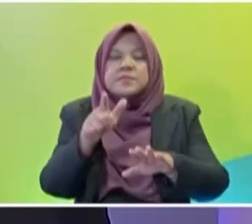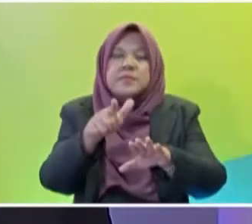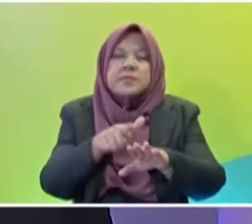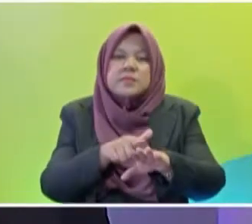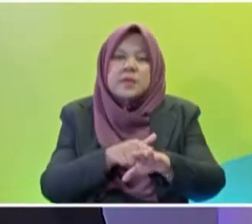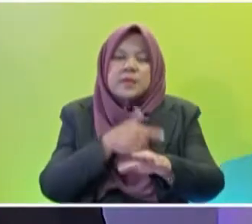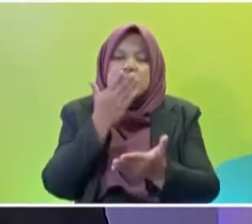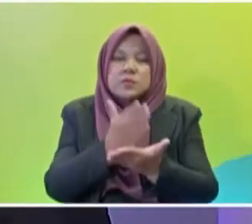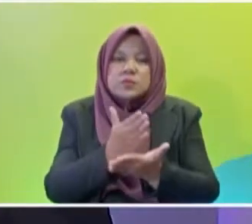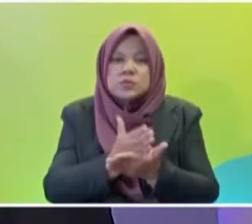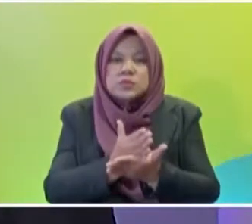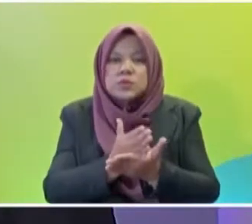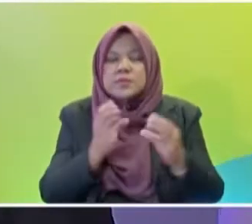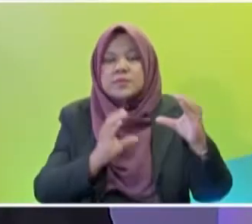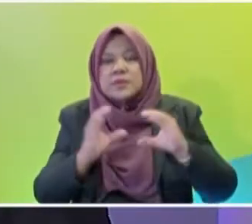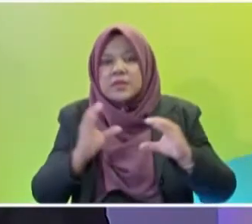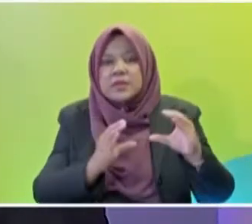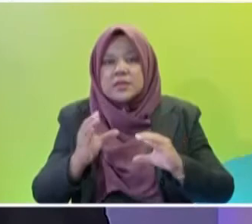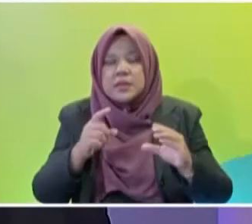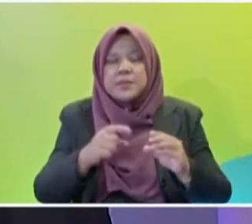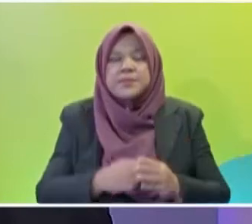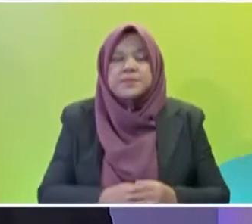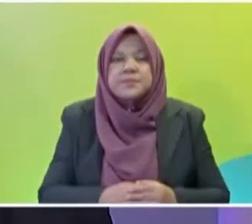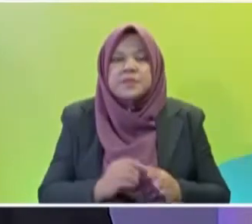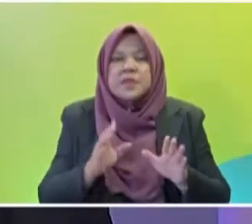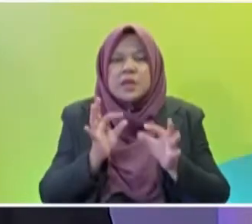memberhentikan kenderaan apabila kita bergerak. So tak ada brake, macam